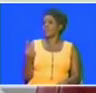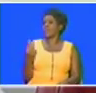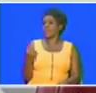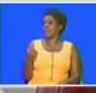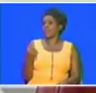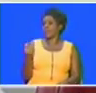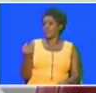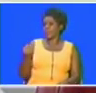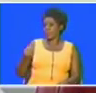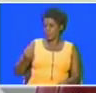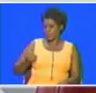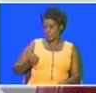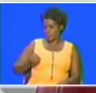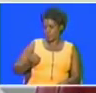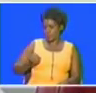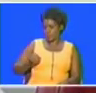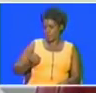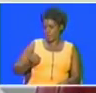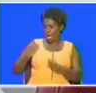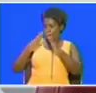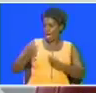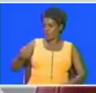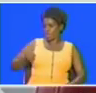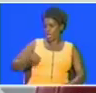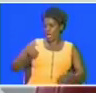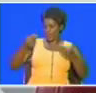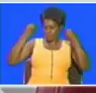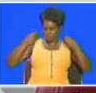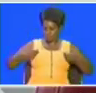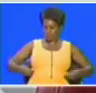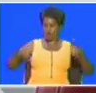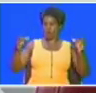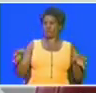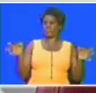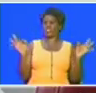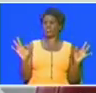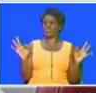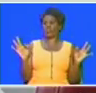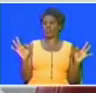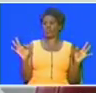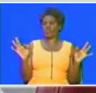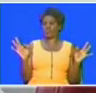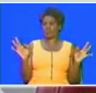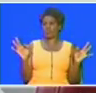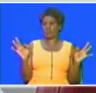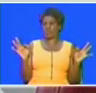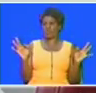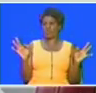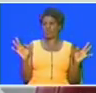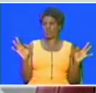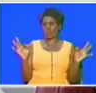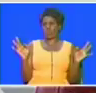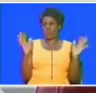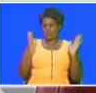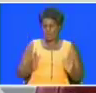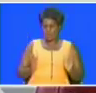lazima avae sare. Je, unakubaliana na mavazi rasmi ambayo pengine wewe umshonee kama tunic fulani hivi ili mtu